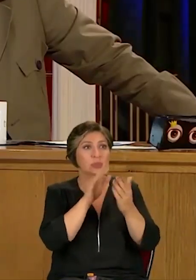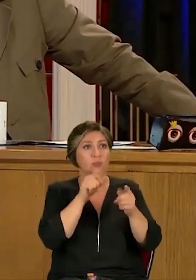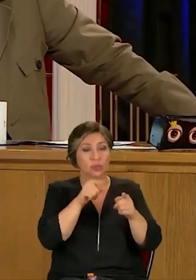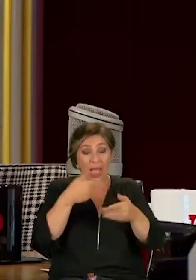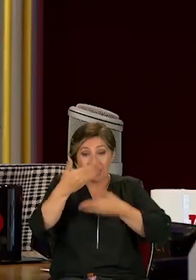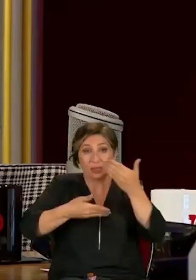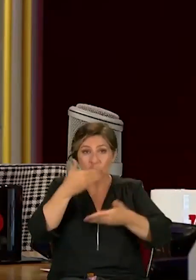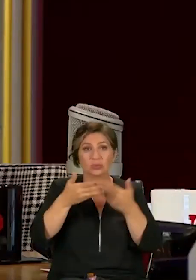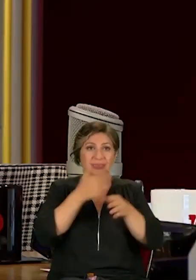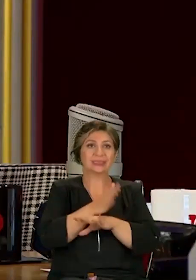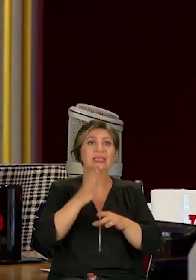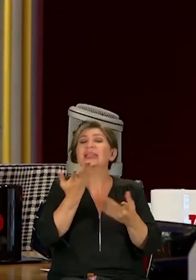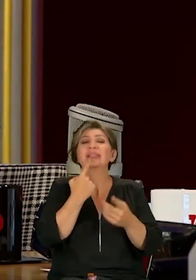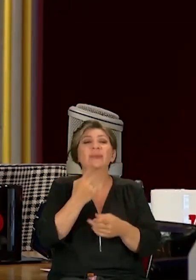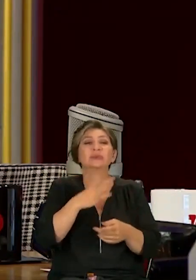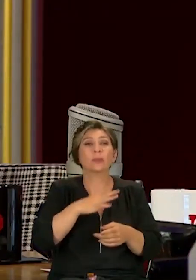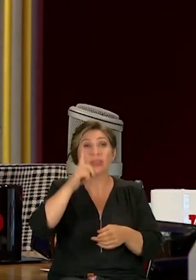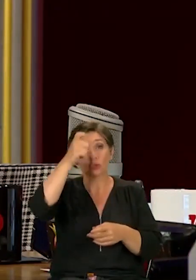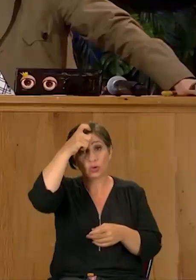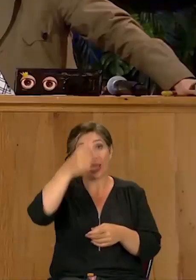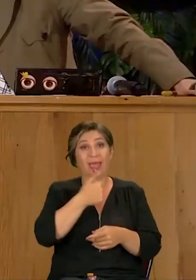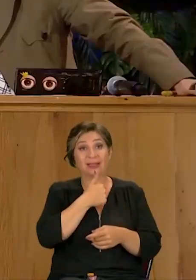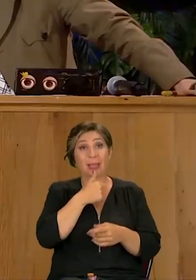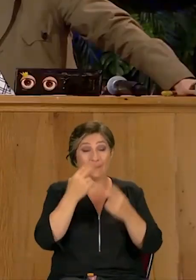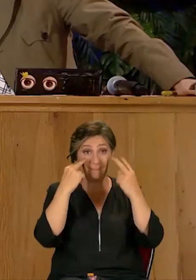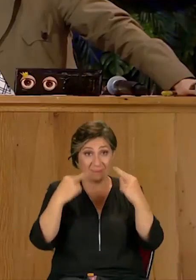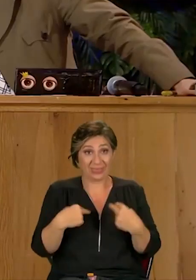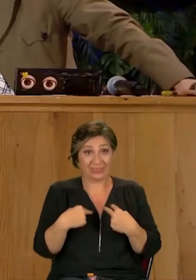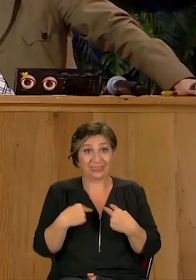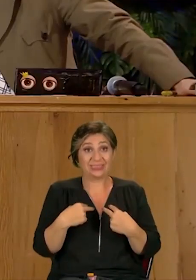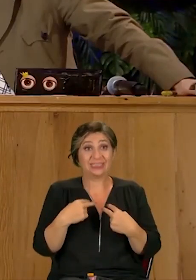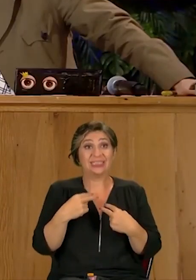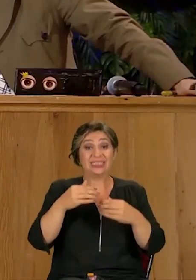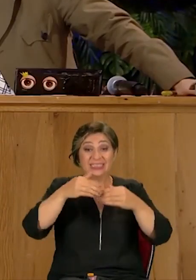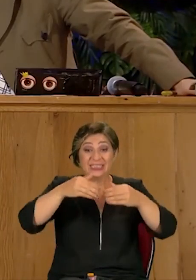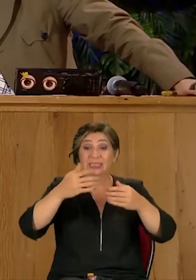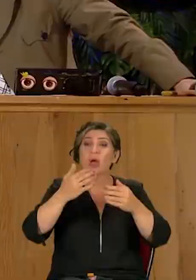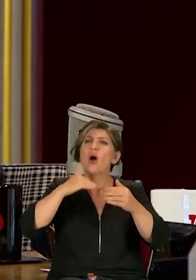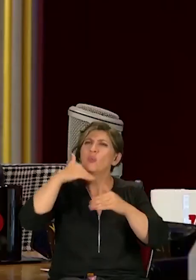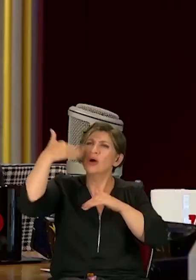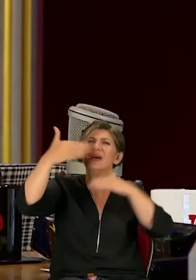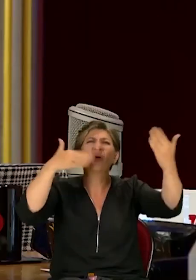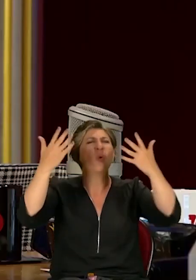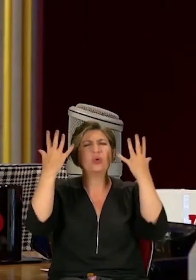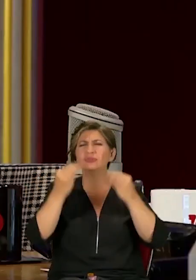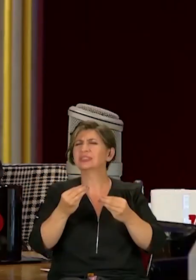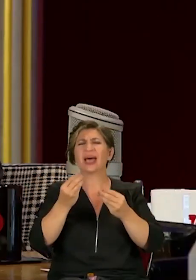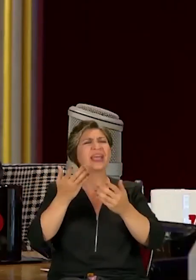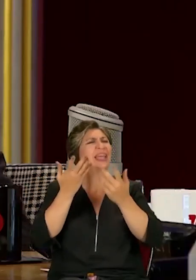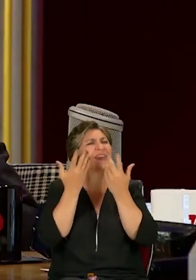burada işliyoruz aslında. Yani şunu demek istiyoruz. Bir Türk erkeği bakın sınırlar ötesi ve zamanlar ötesi ırk,